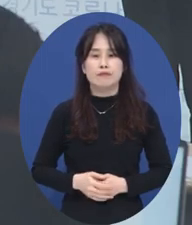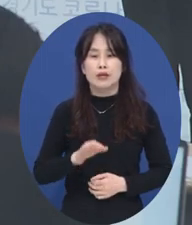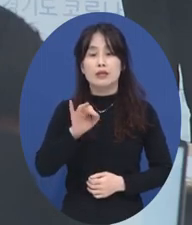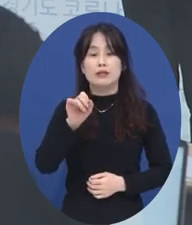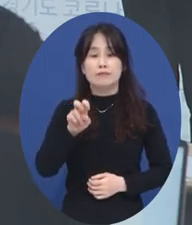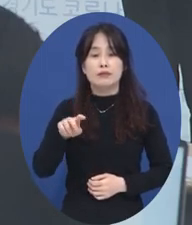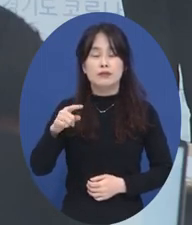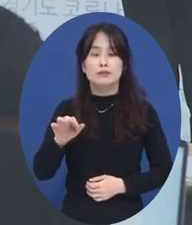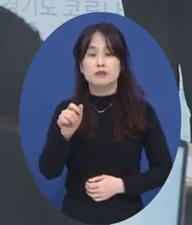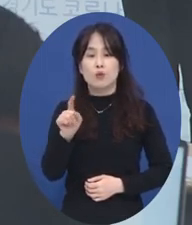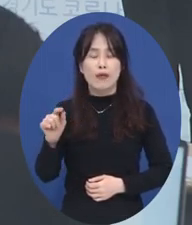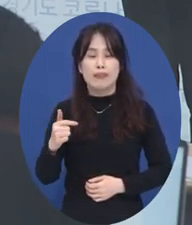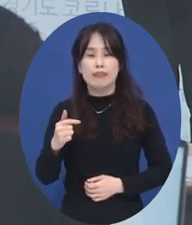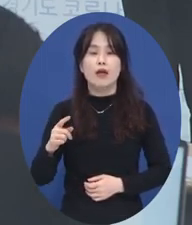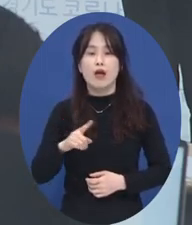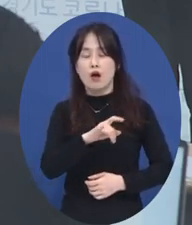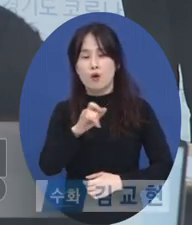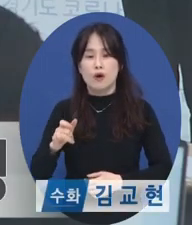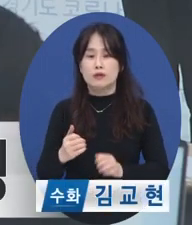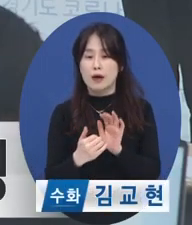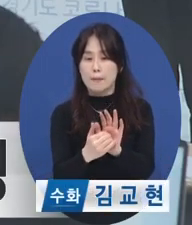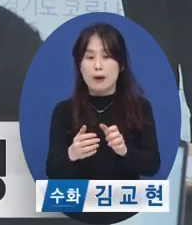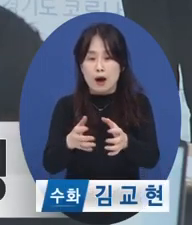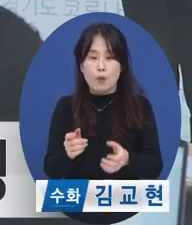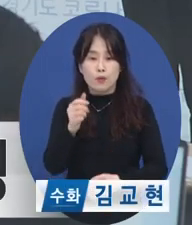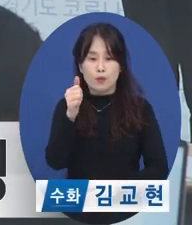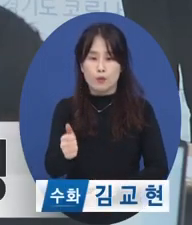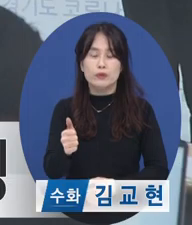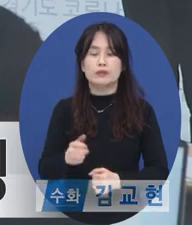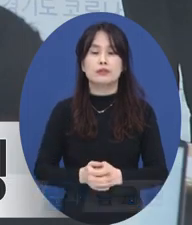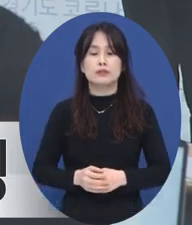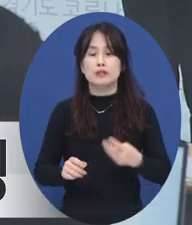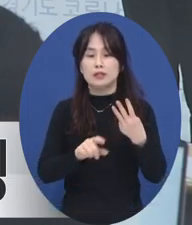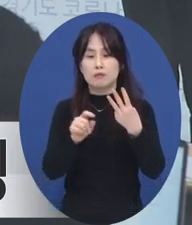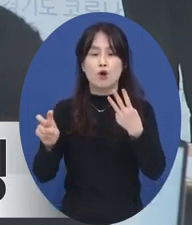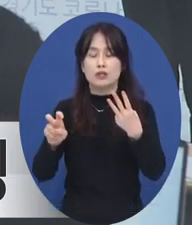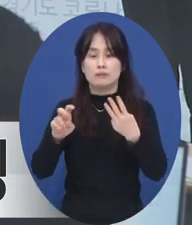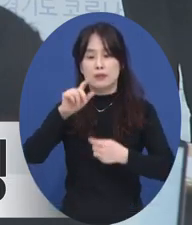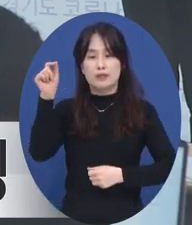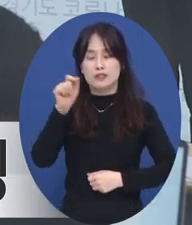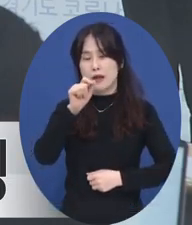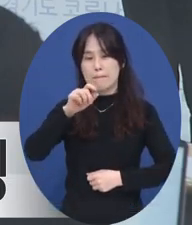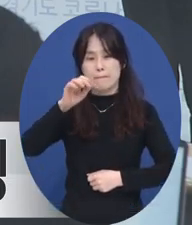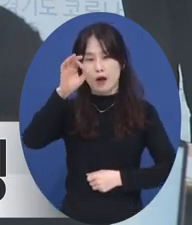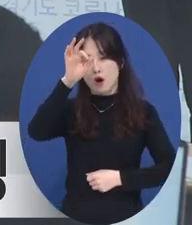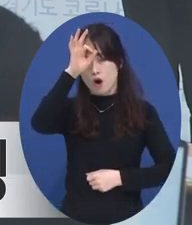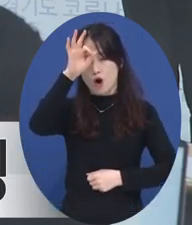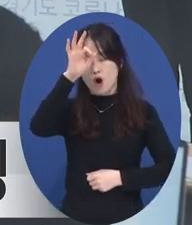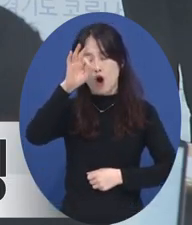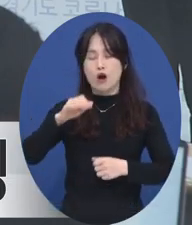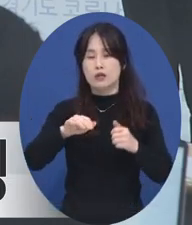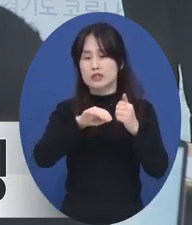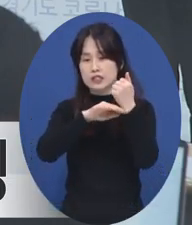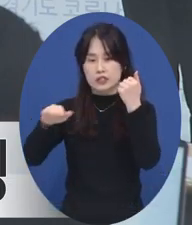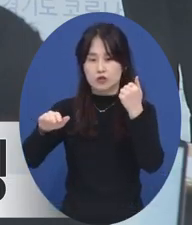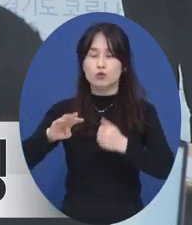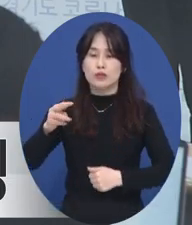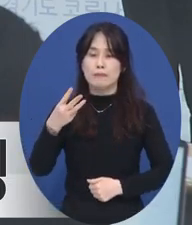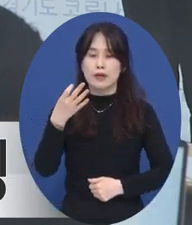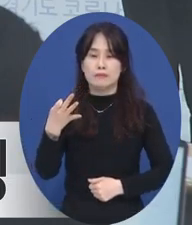임 신관 경기도 코론 알고 긴급 대책 딴 공동 단장은 20일 0시 기준 경기도의 코론 알고 확진 자는 300